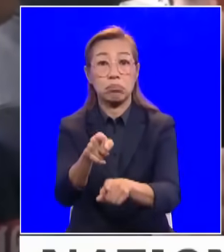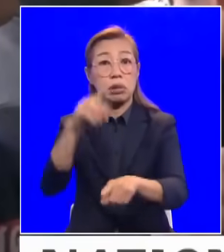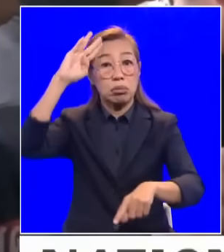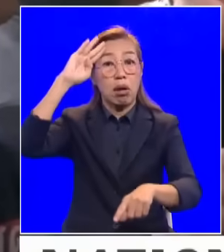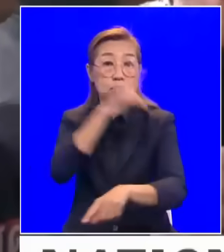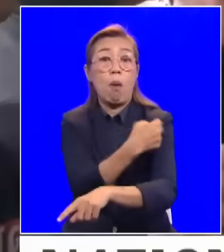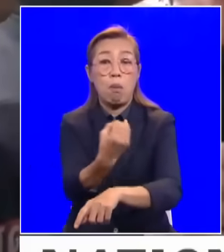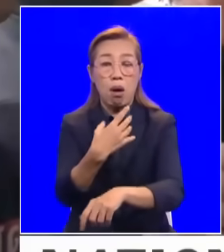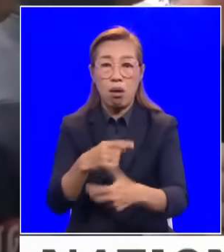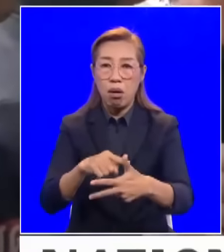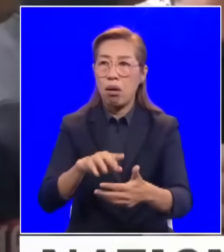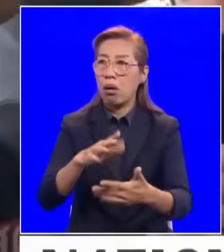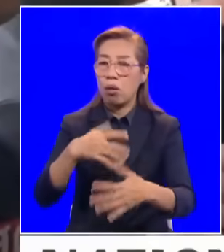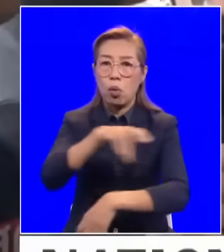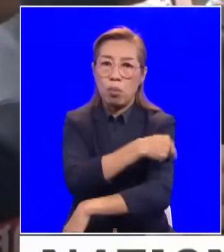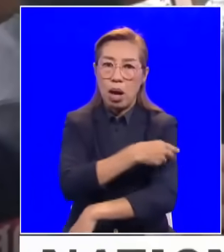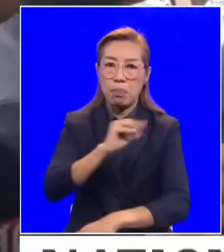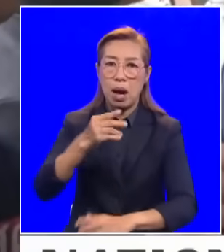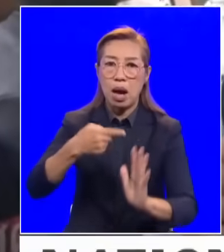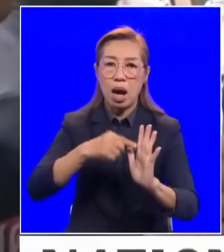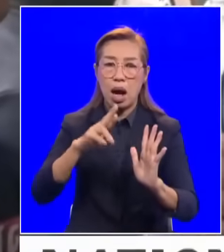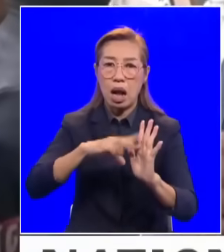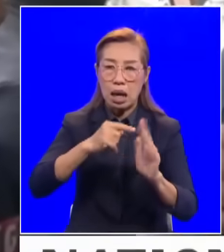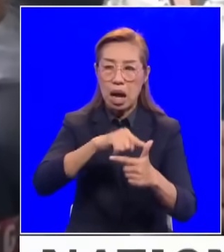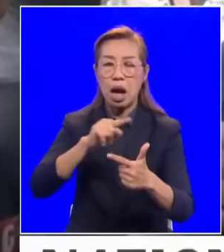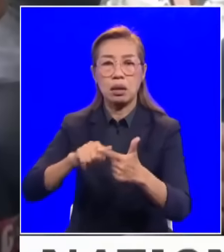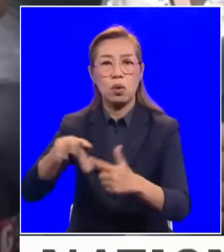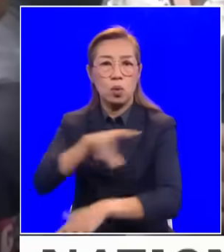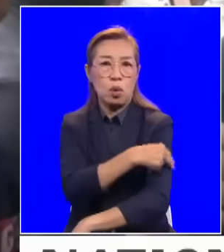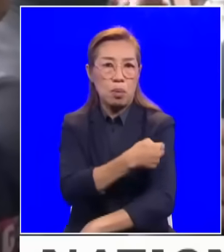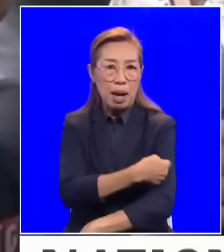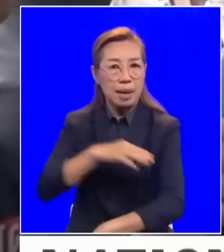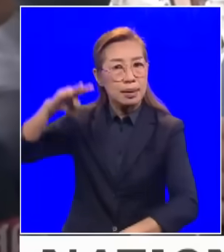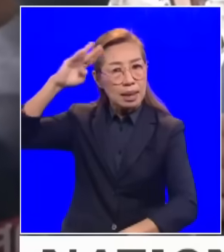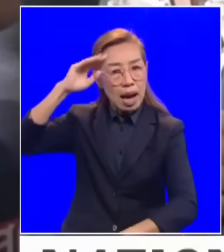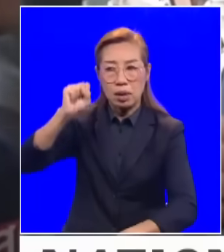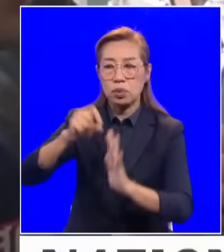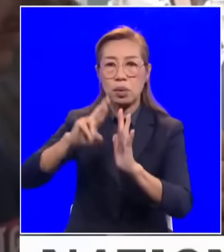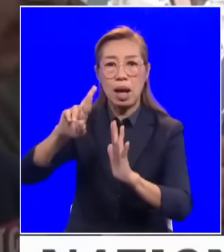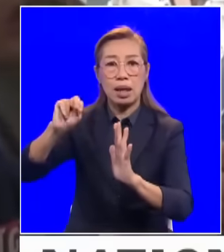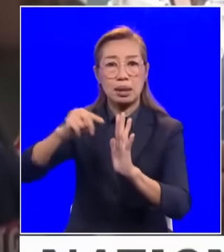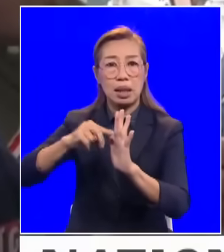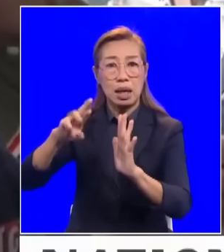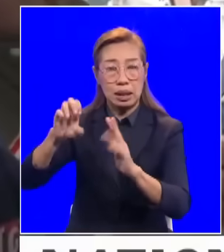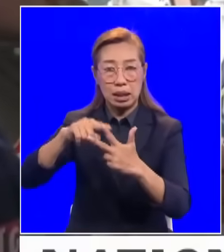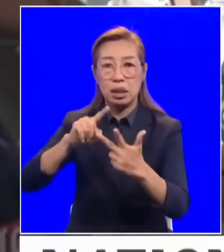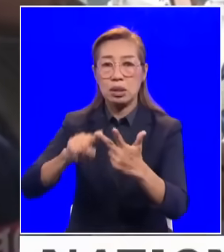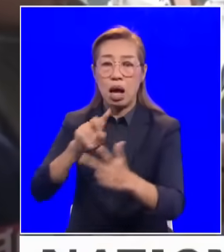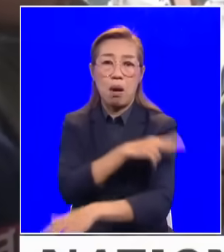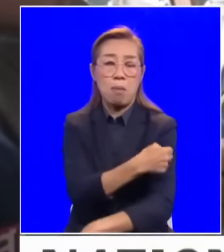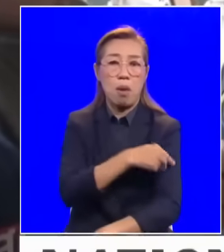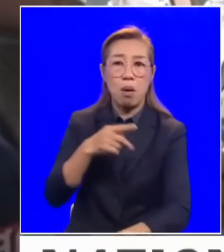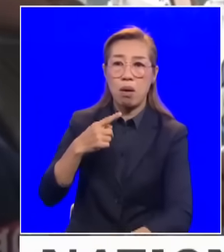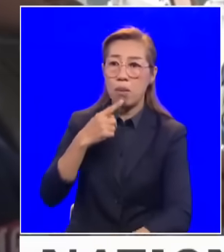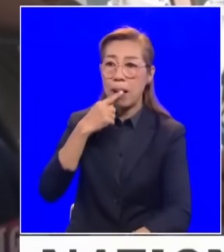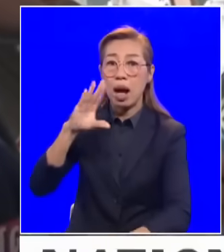มีโรงพยาบาลค่ายสุรนารีแล้วก็มีปากช่องนานาซึ่งตอนนี้เราได้ปากช่องนานามาชื่อหมอเบลซึ่งหมอภาคเ